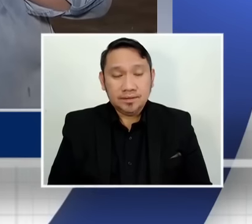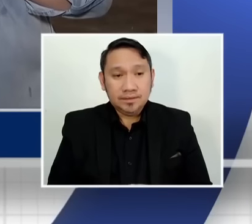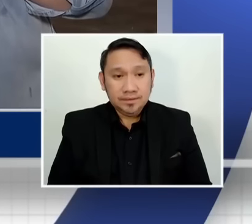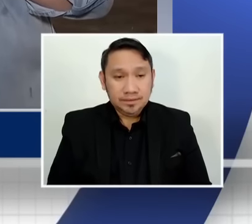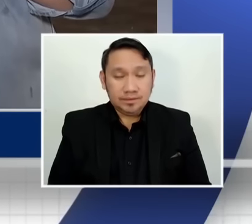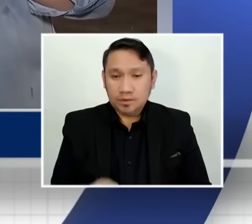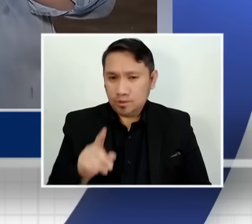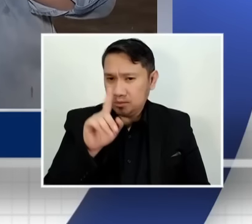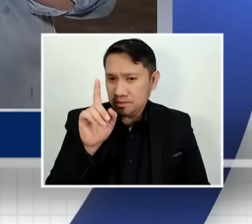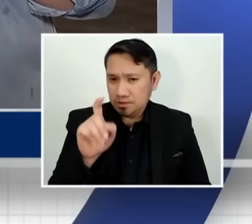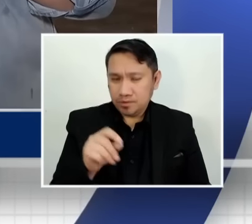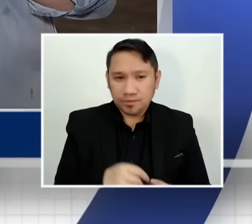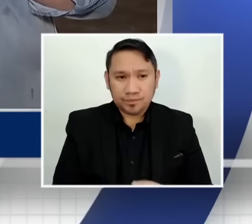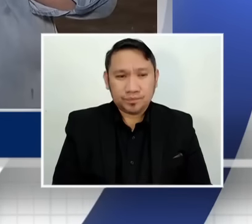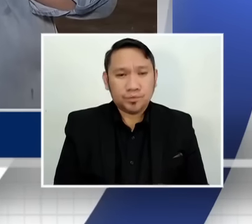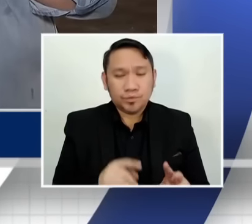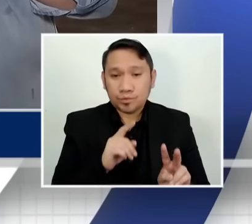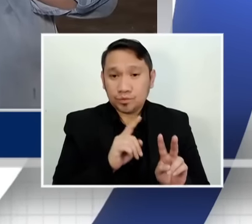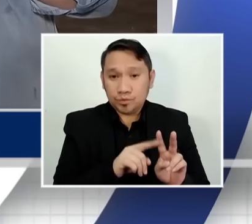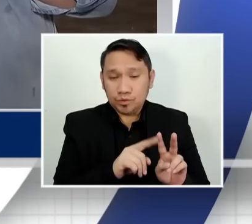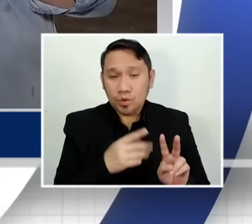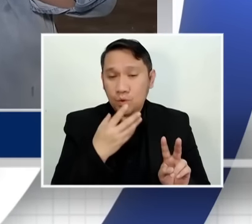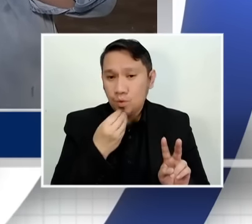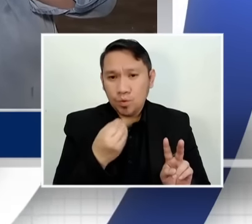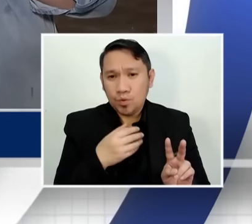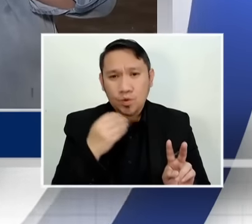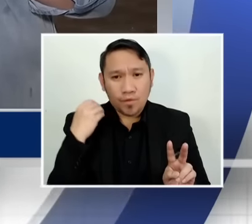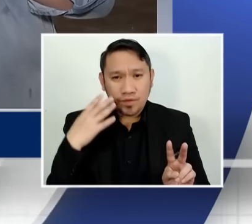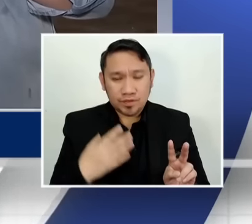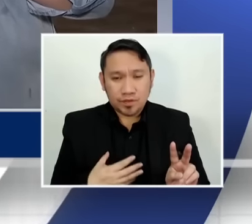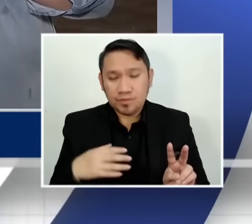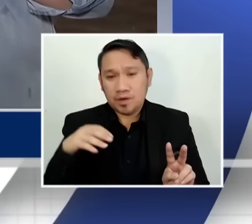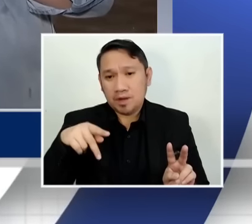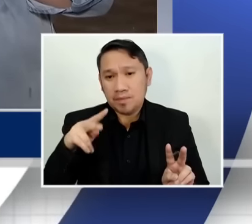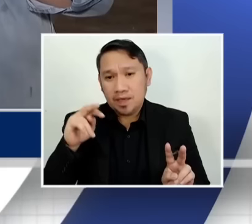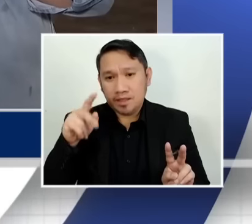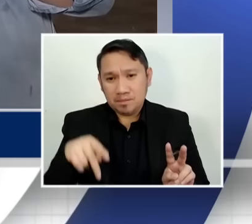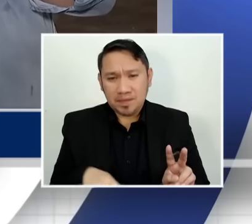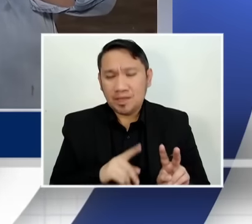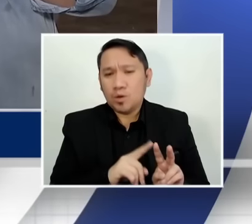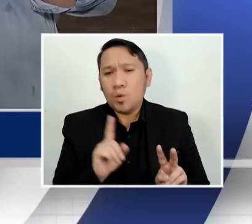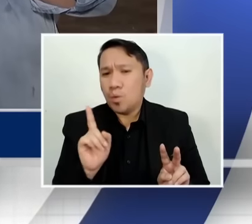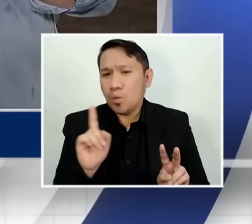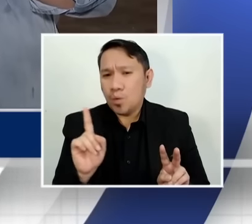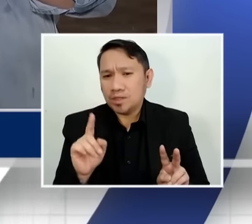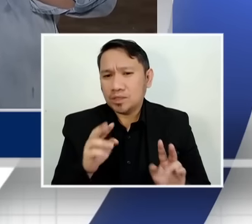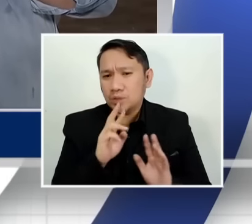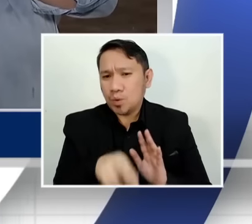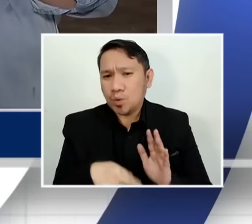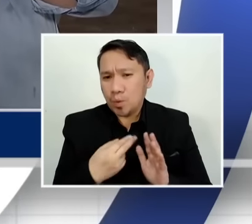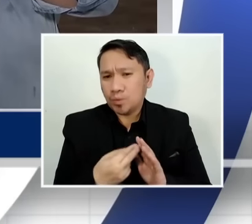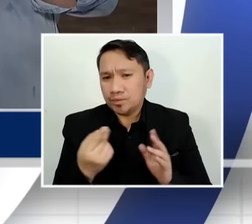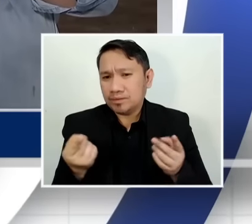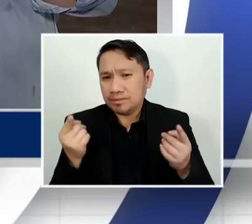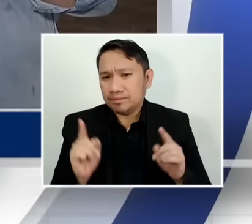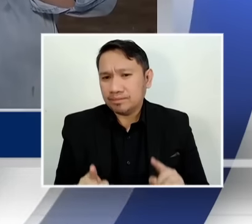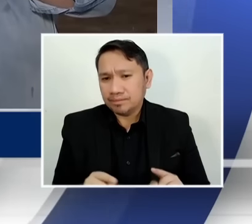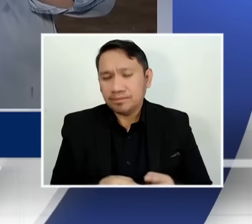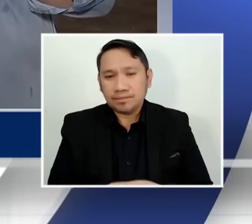Vivian, sino itong opisyal ng PNP at anong naging papel niya sa naturang insidente?